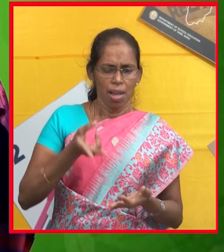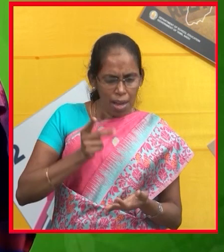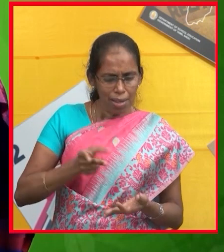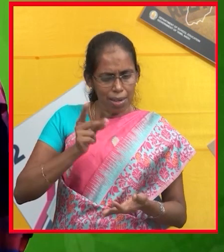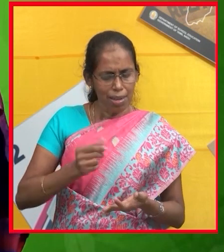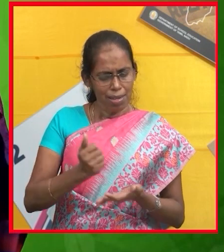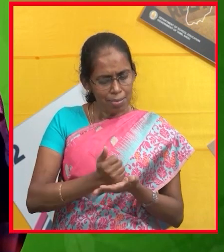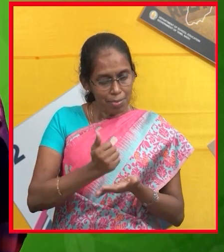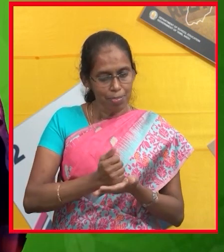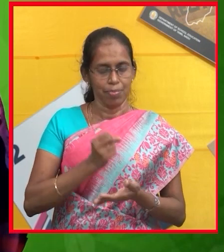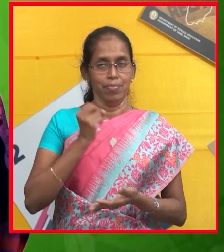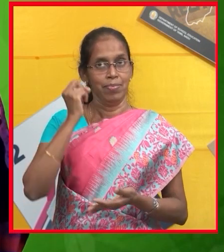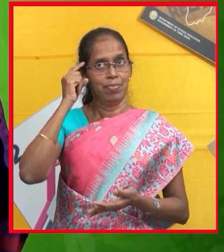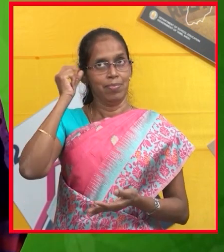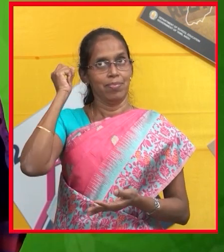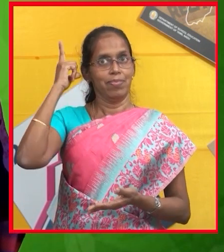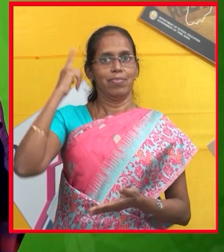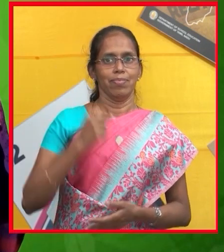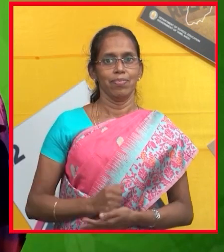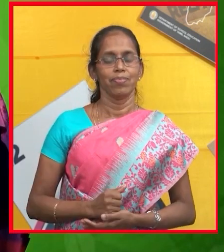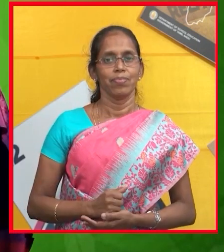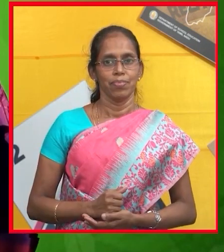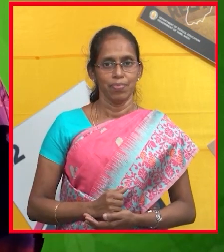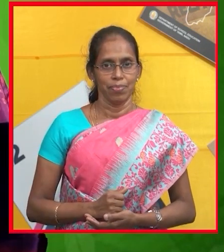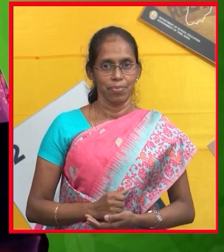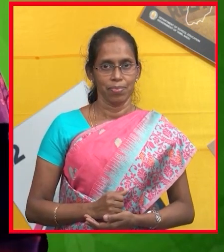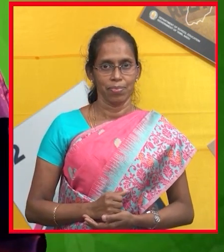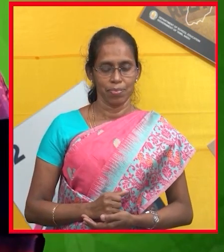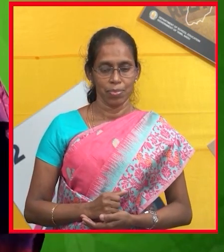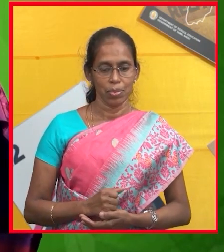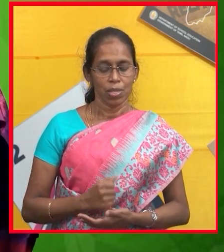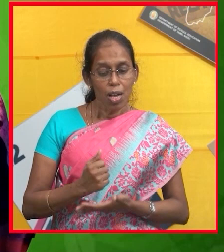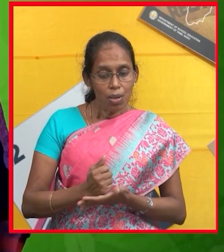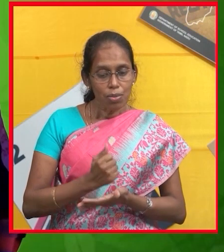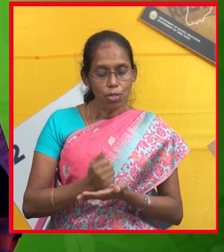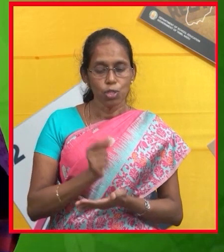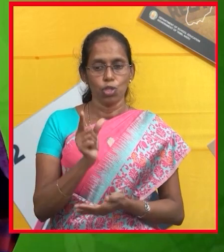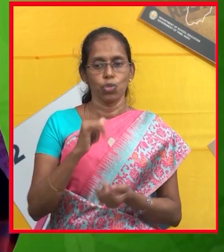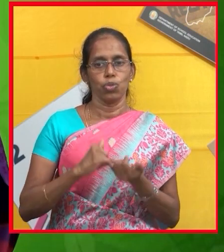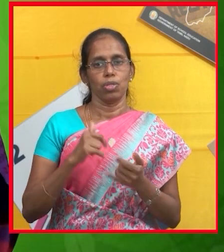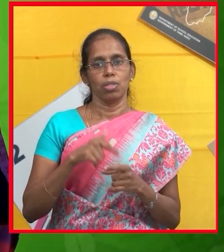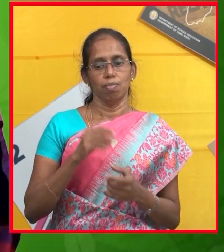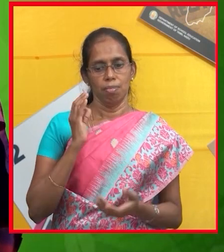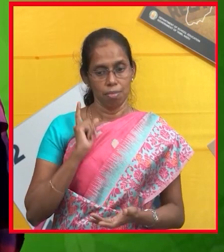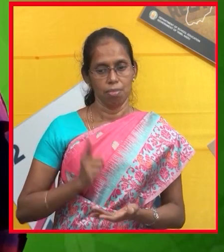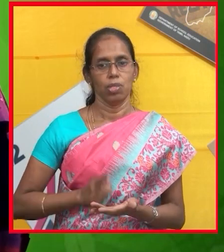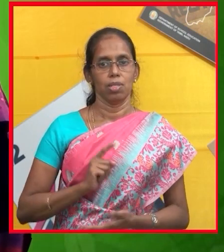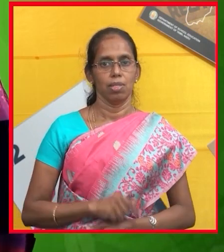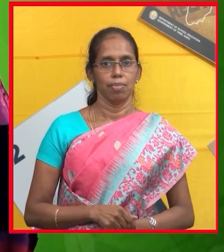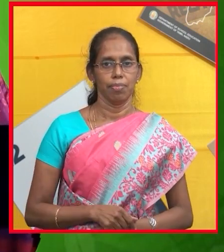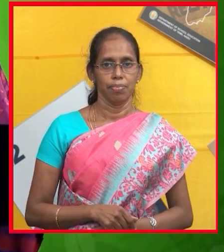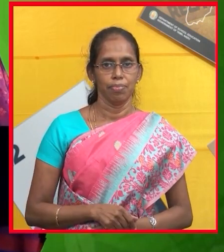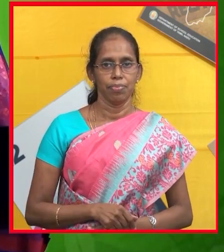தமிழில் சொல்லணுன்ற அவசியமே கிடையாது. பயன்படுத்த தெரிதல் தான் ஒரு மொழிக்கு தேவையான ஒரு விஷயம். அதனால் நீங்கள் அப்படித்தான்